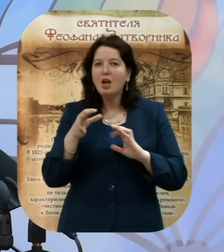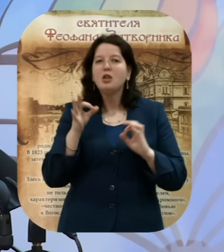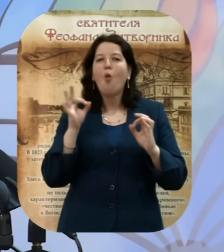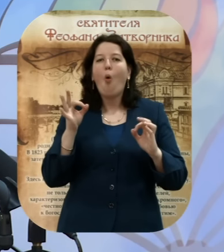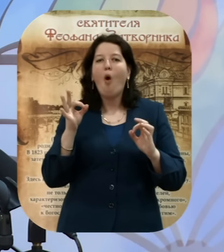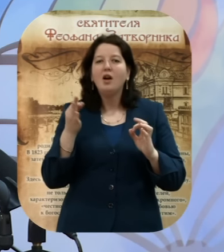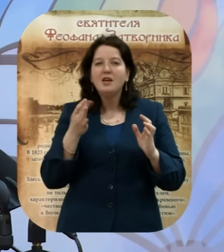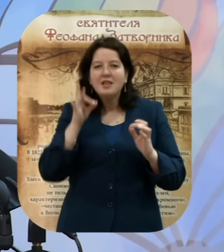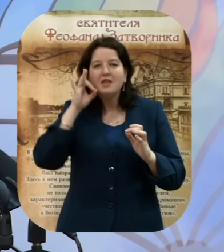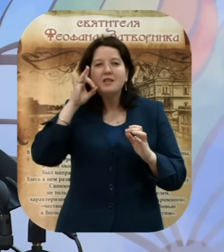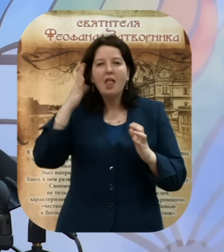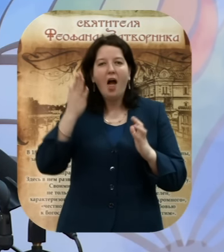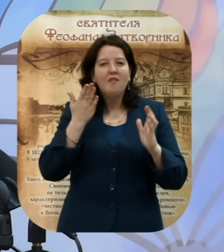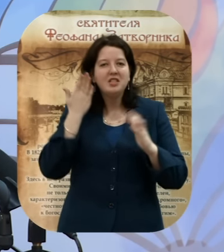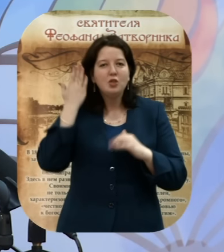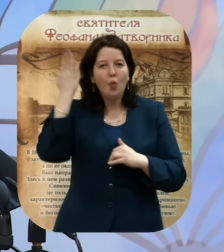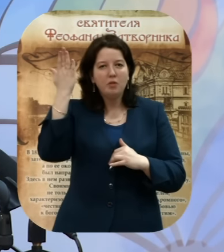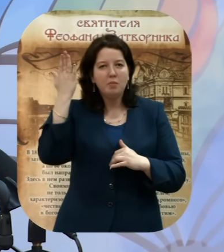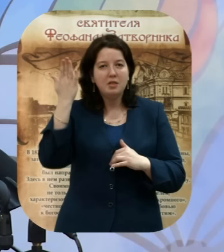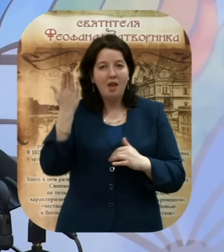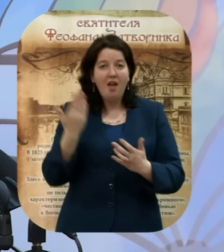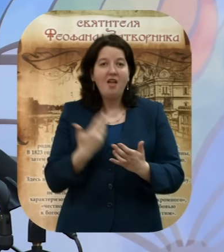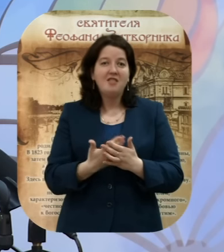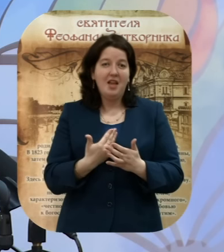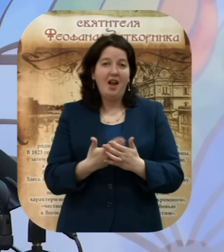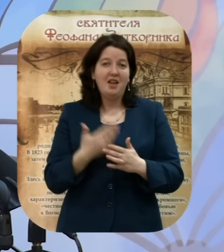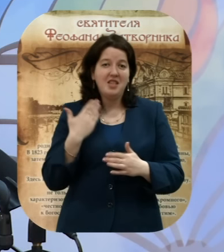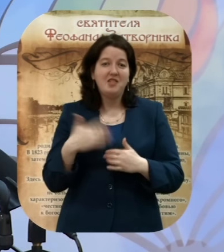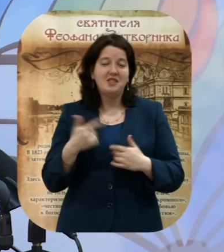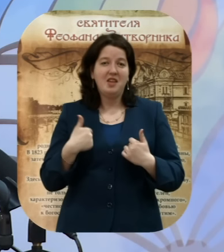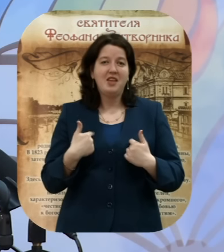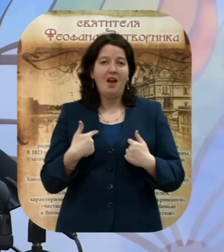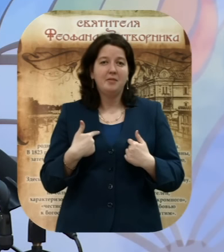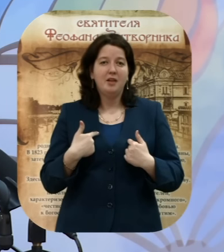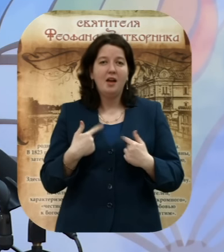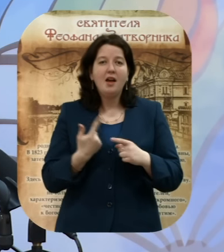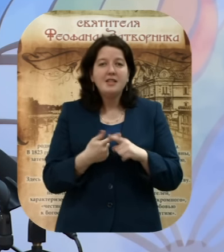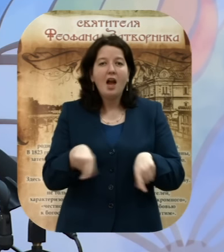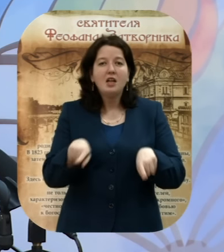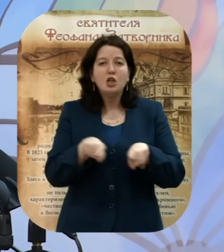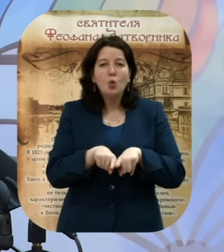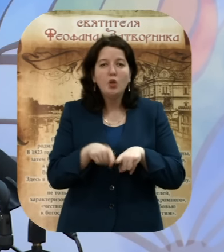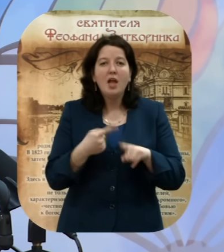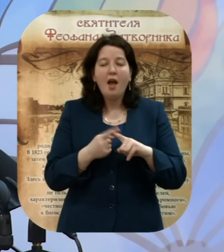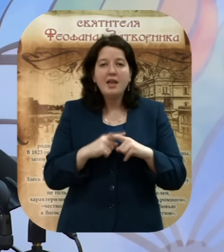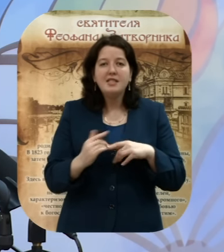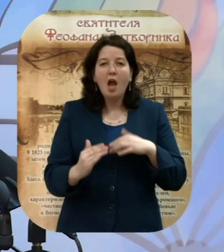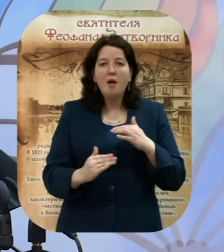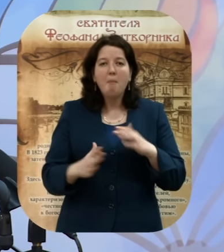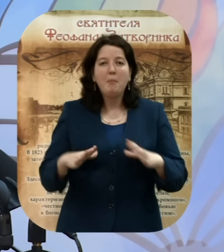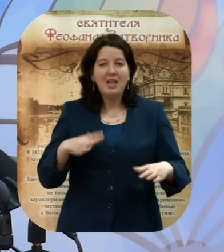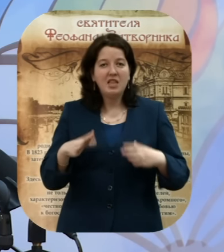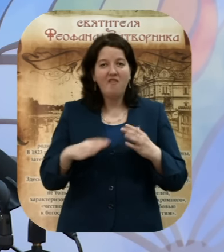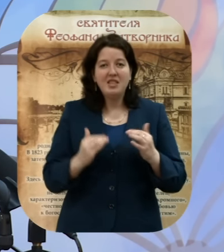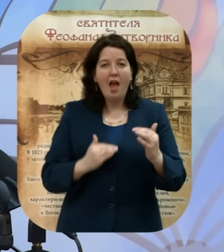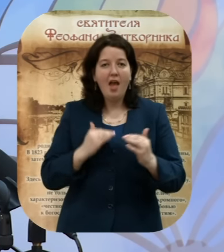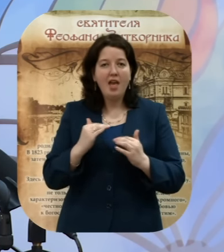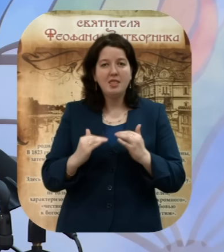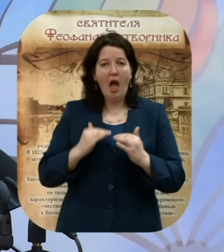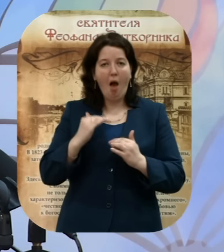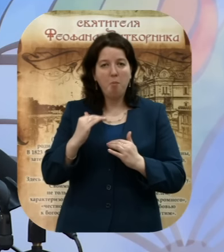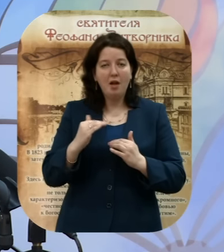я. Так и здесь эти подготовительные этапы, чему они служат? Служат